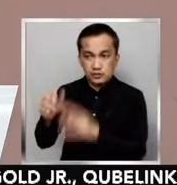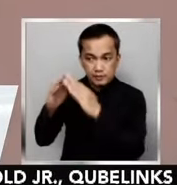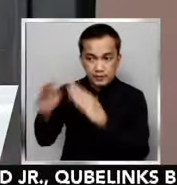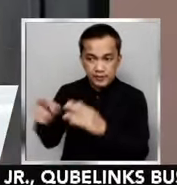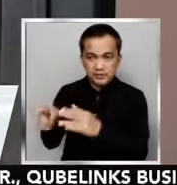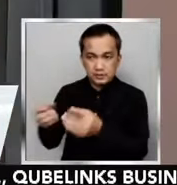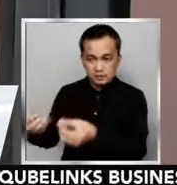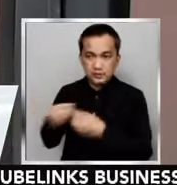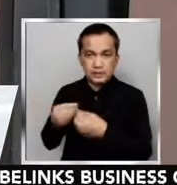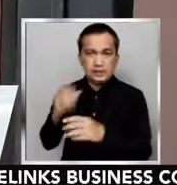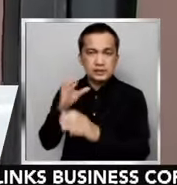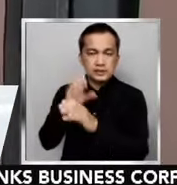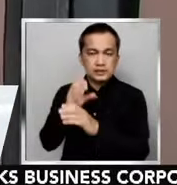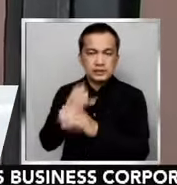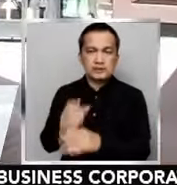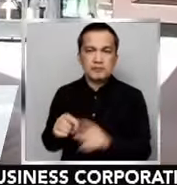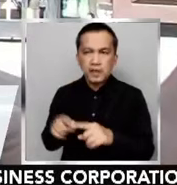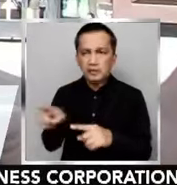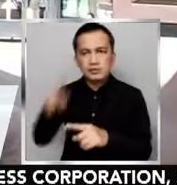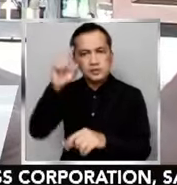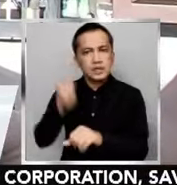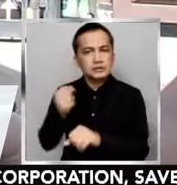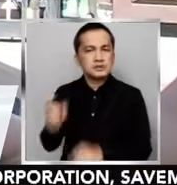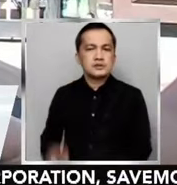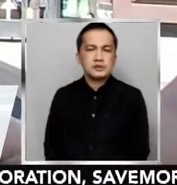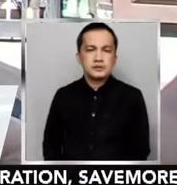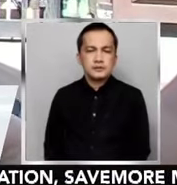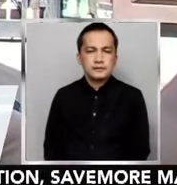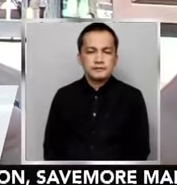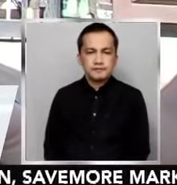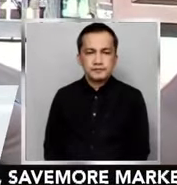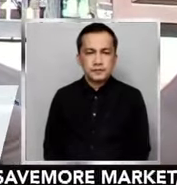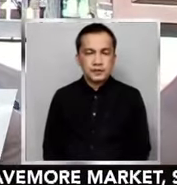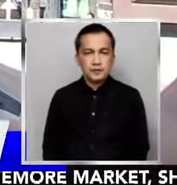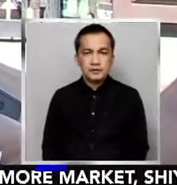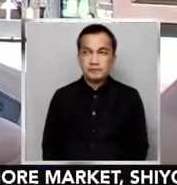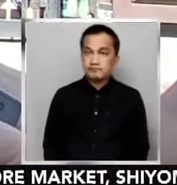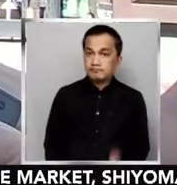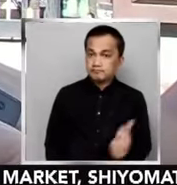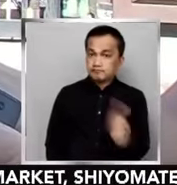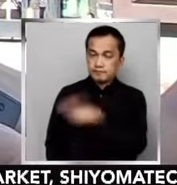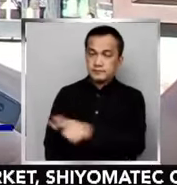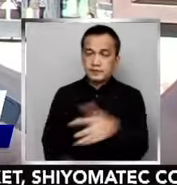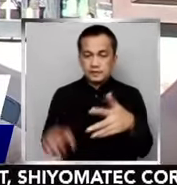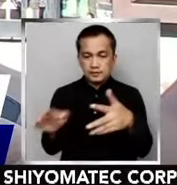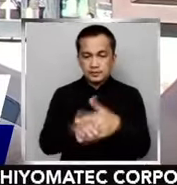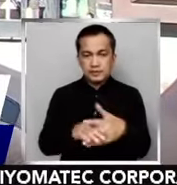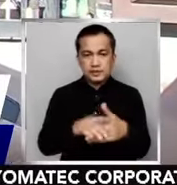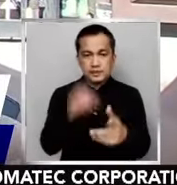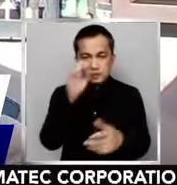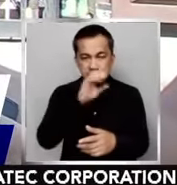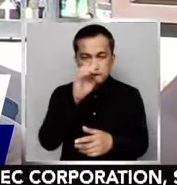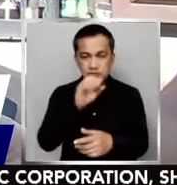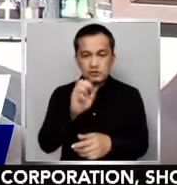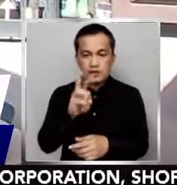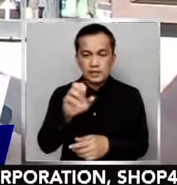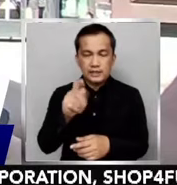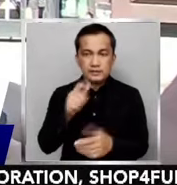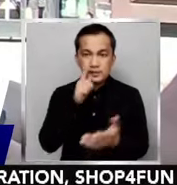sasakyan Pero nagmatigas sila nakapag-file po tayo ng search warrant hinihintay lang po natin ngayong oras na to na lumabas